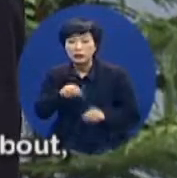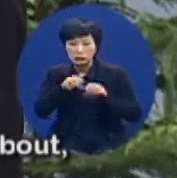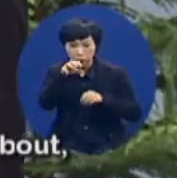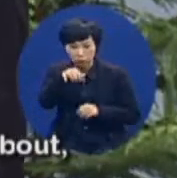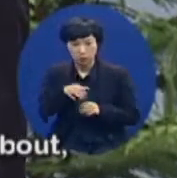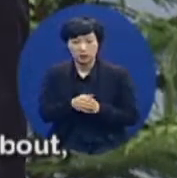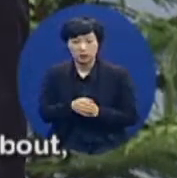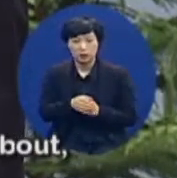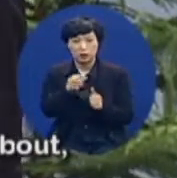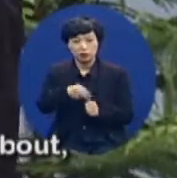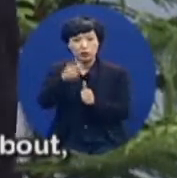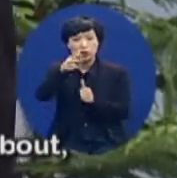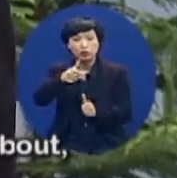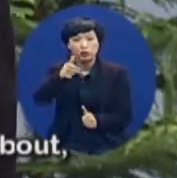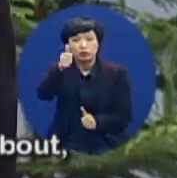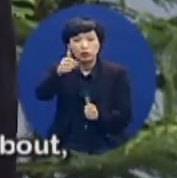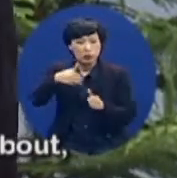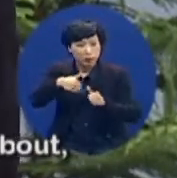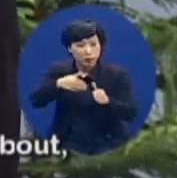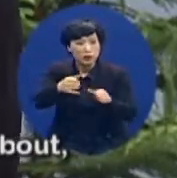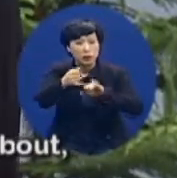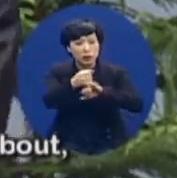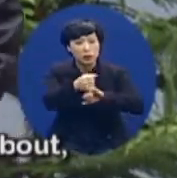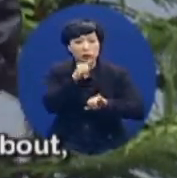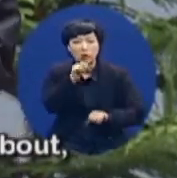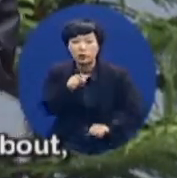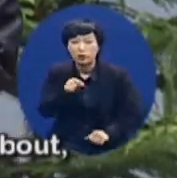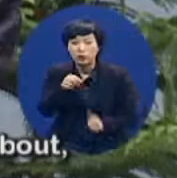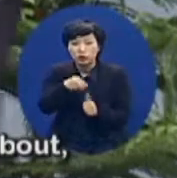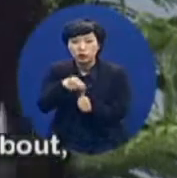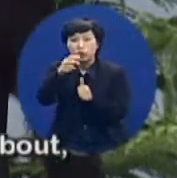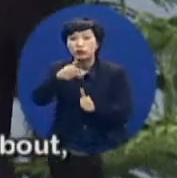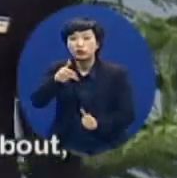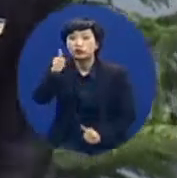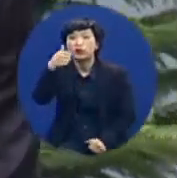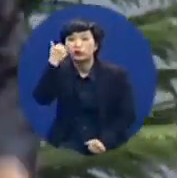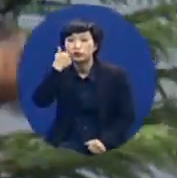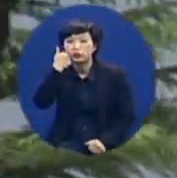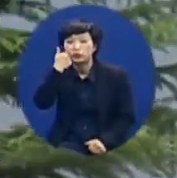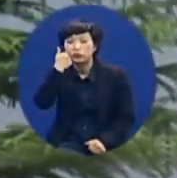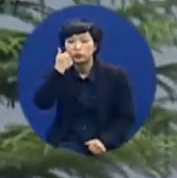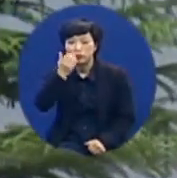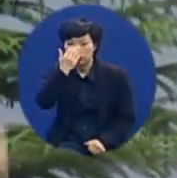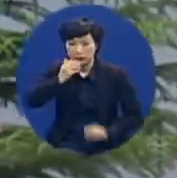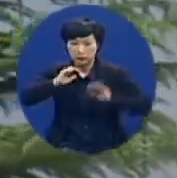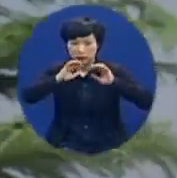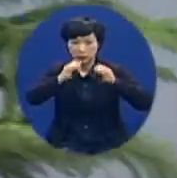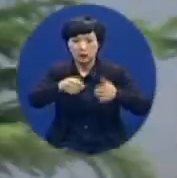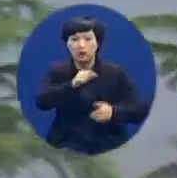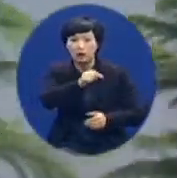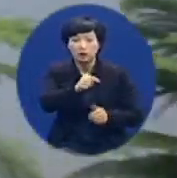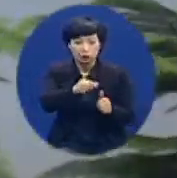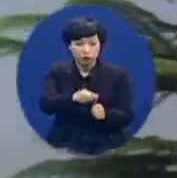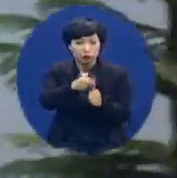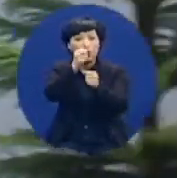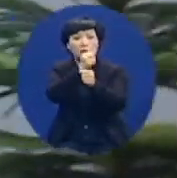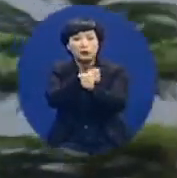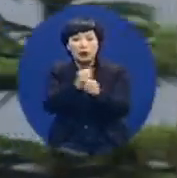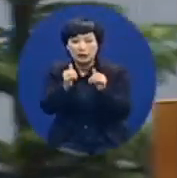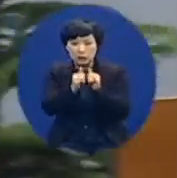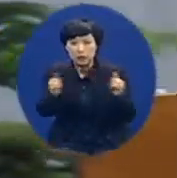보내 준다고 약속했는데 그 메시아는 이스라엘을 구원할